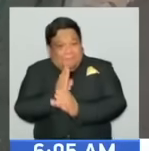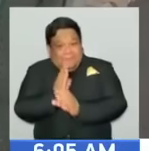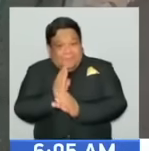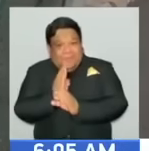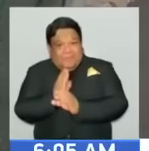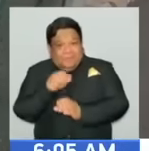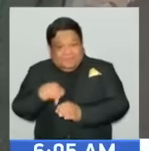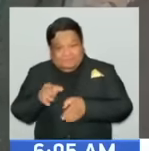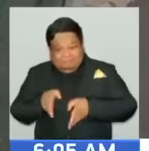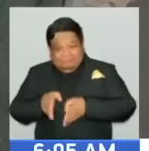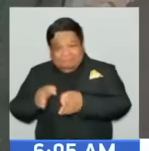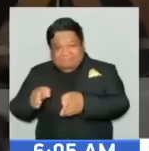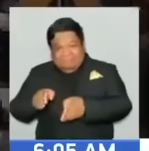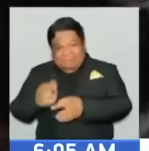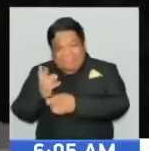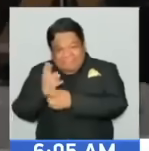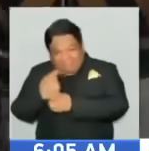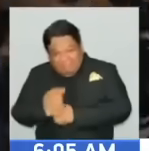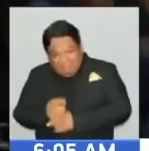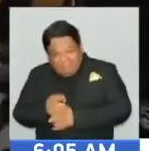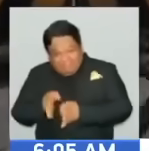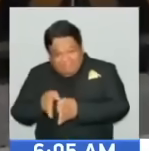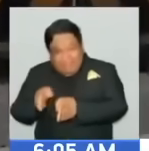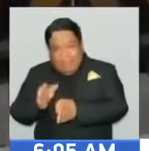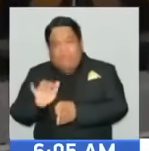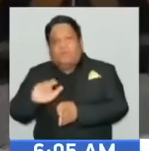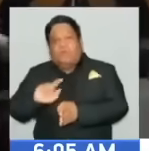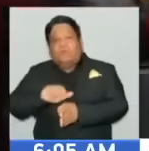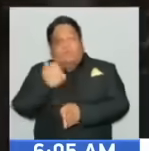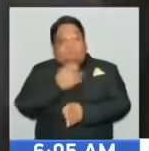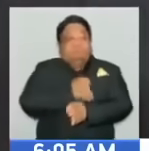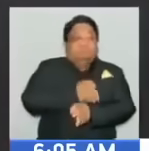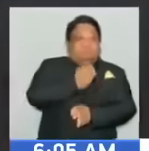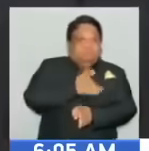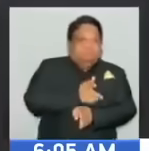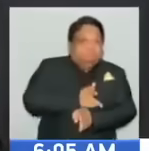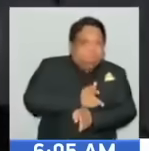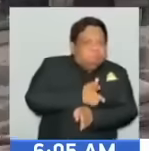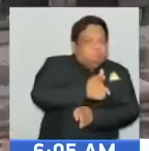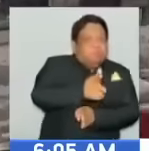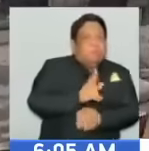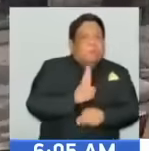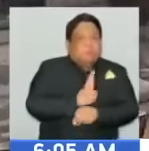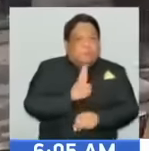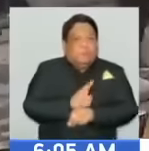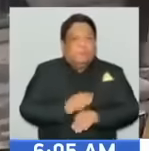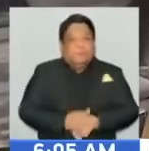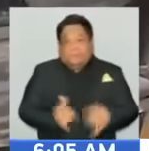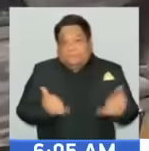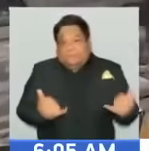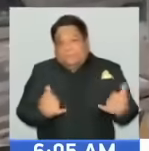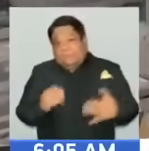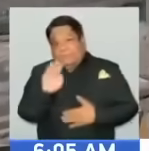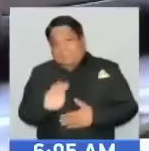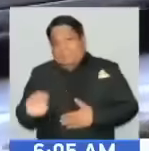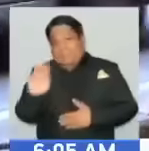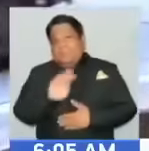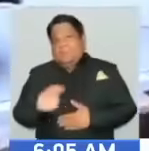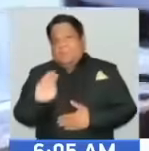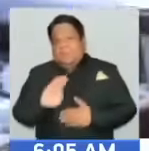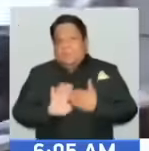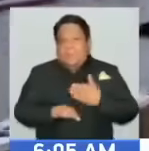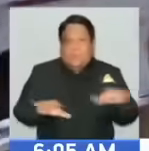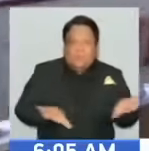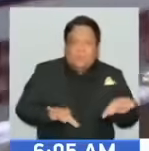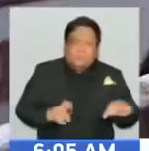pagbigat ng dali ng trapiko, lalo na nitong weekend. Ngayon, ito po, araw ng Lunes, balik trabaho ang ating mga kababayan. Ano kaya ang magiging epekto nito sa